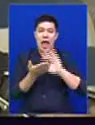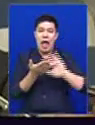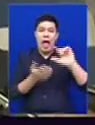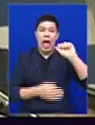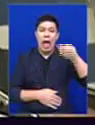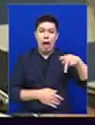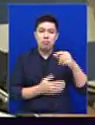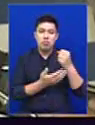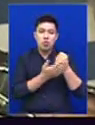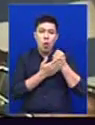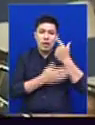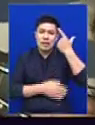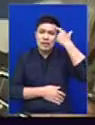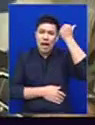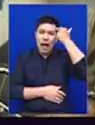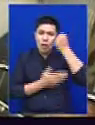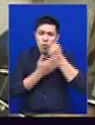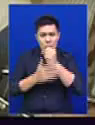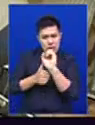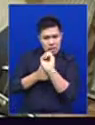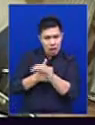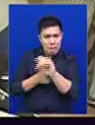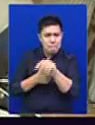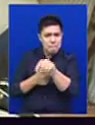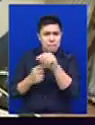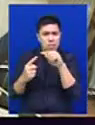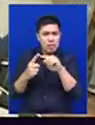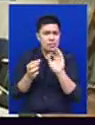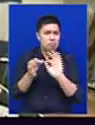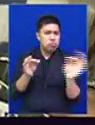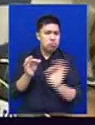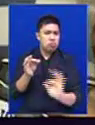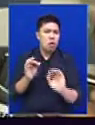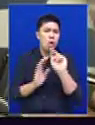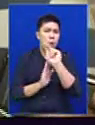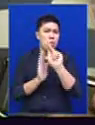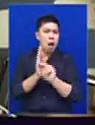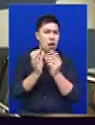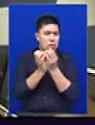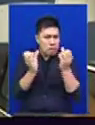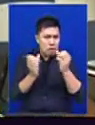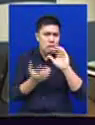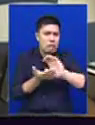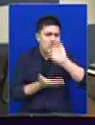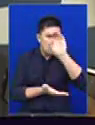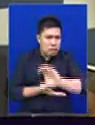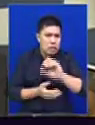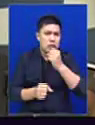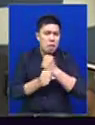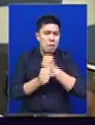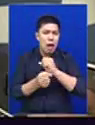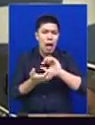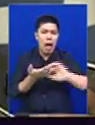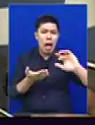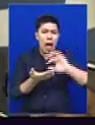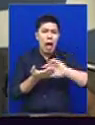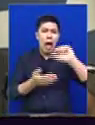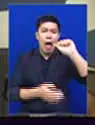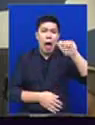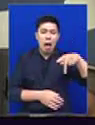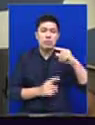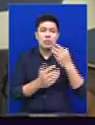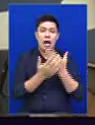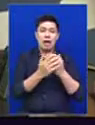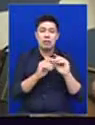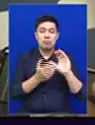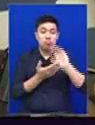ดรู้ให้ข้อมูลเกี่ยวกับเนื้อหาสาระสำคัญของร่างรัฐธรรมนูญงบประมาณที่ใช้พัฒนาแอปพลิเคชันก็คือ 1.8 ล้าน